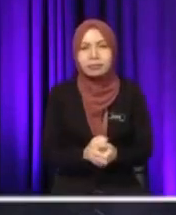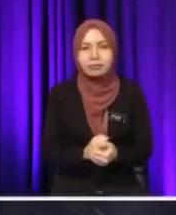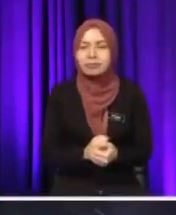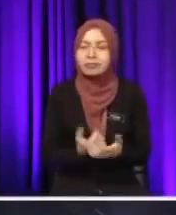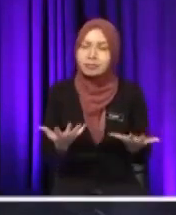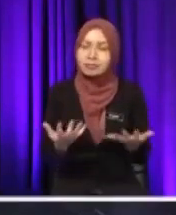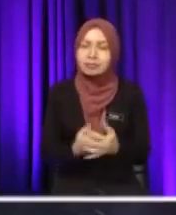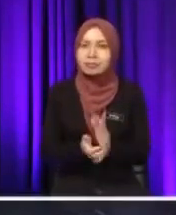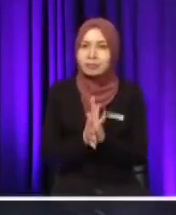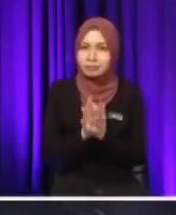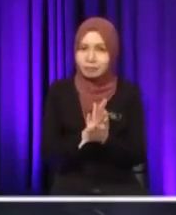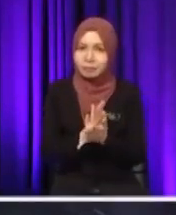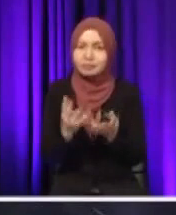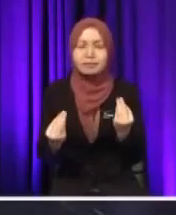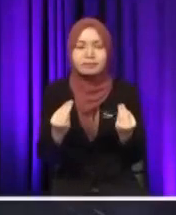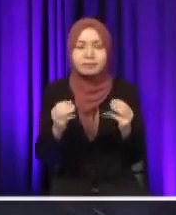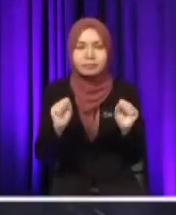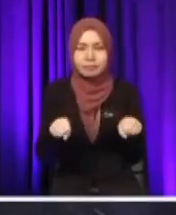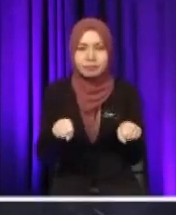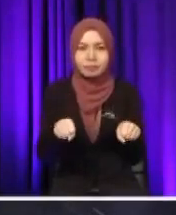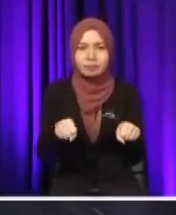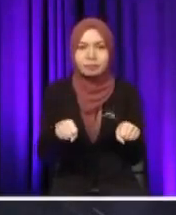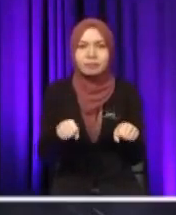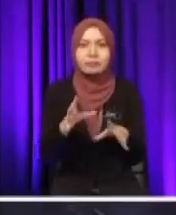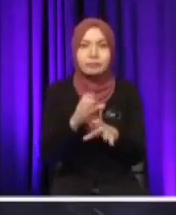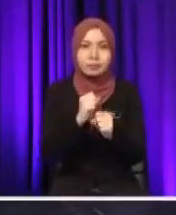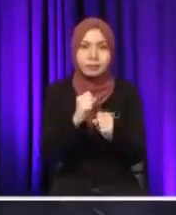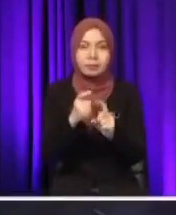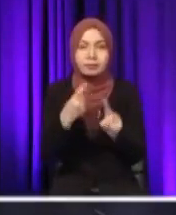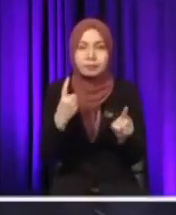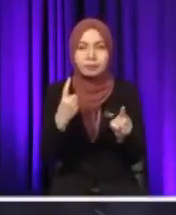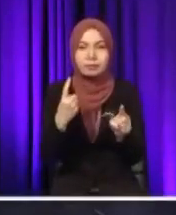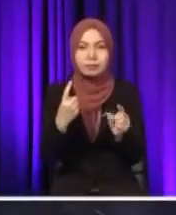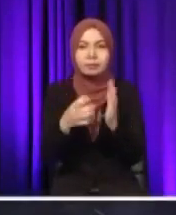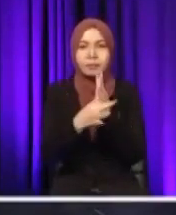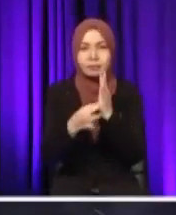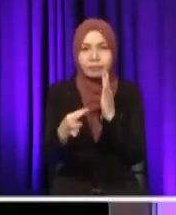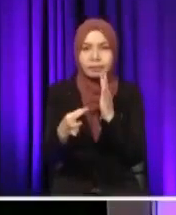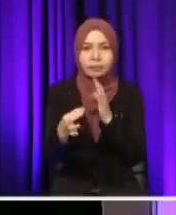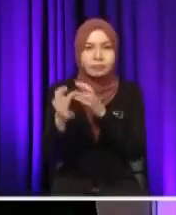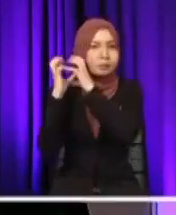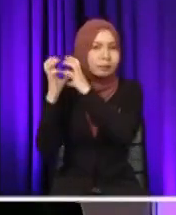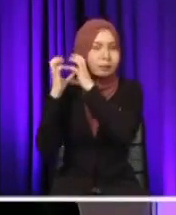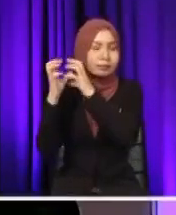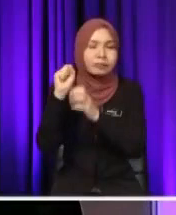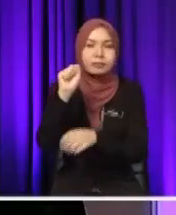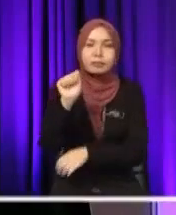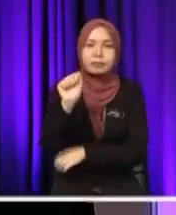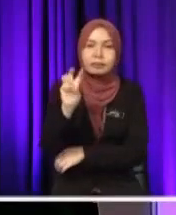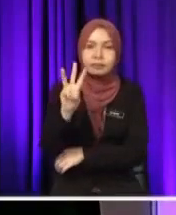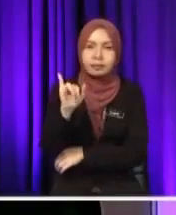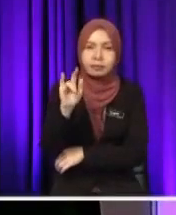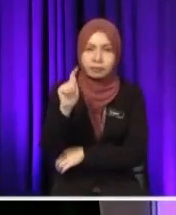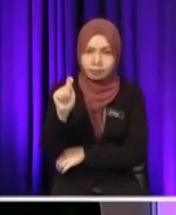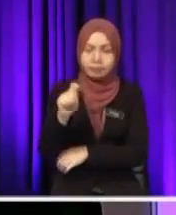faham. Mengandungi bahan antioksidan seperti karotina, vitamin E yang melambatkan atau menghentikan proses